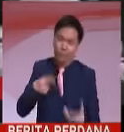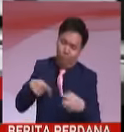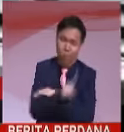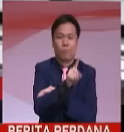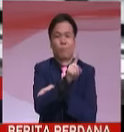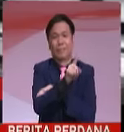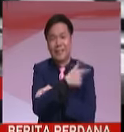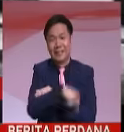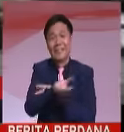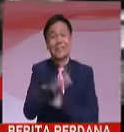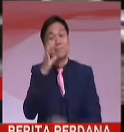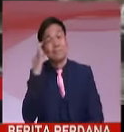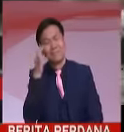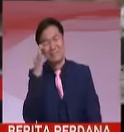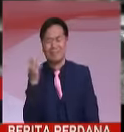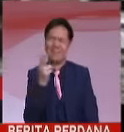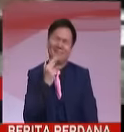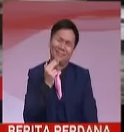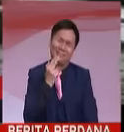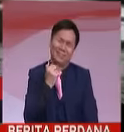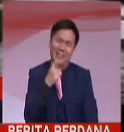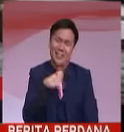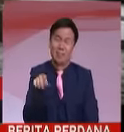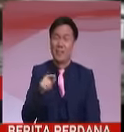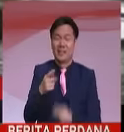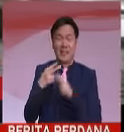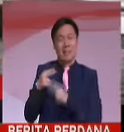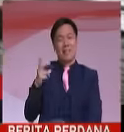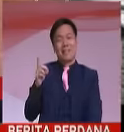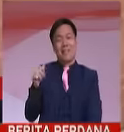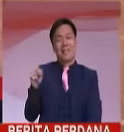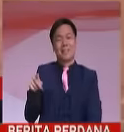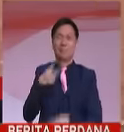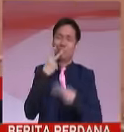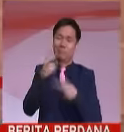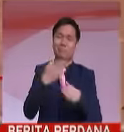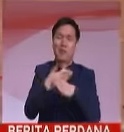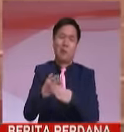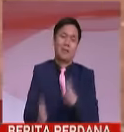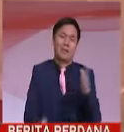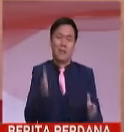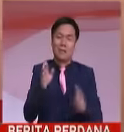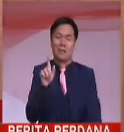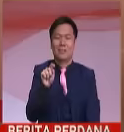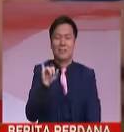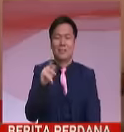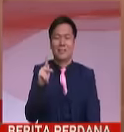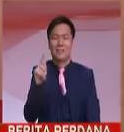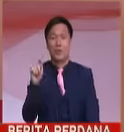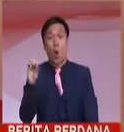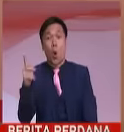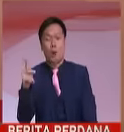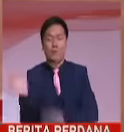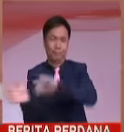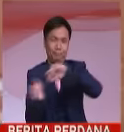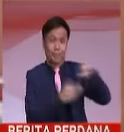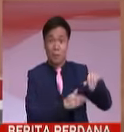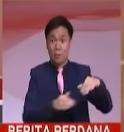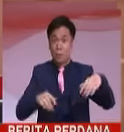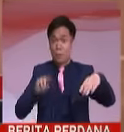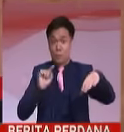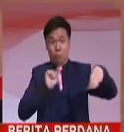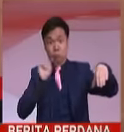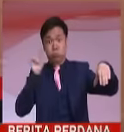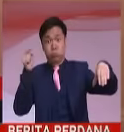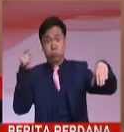kegigihan Haiwan comel ini dikonsumsi dan menerusi tiptop ini pulsa pakai gol